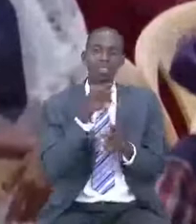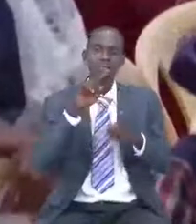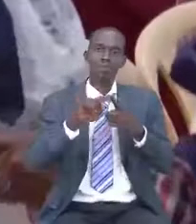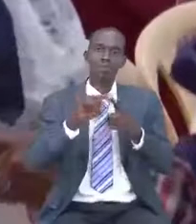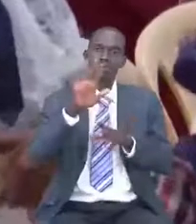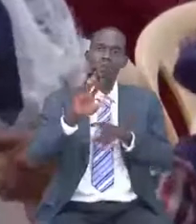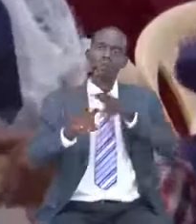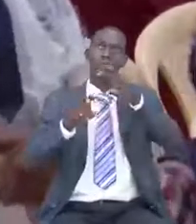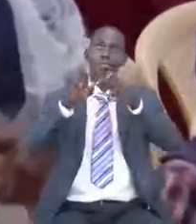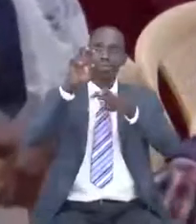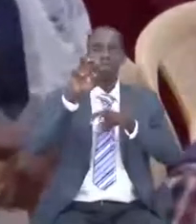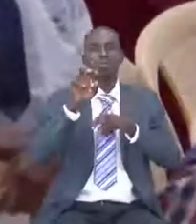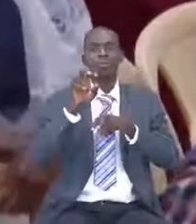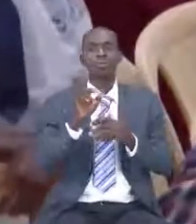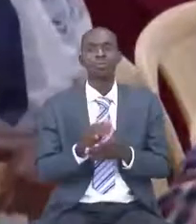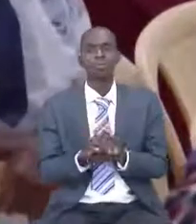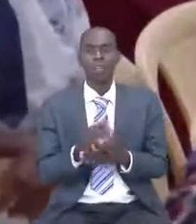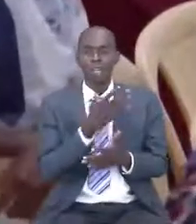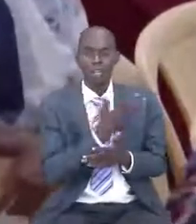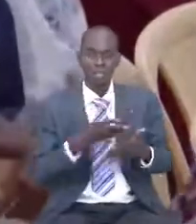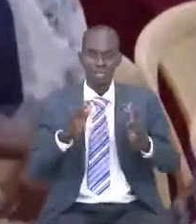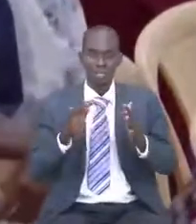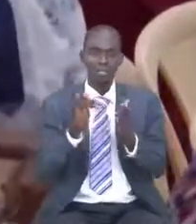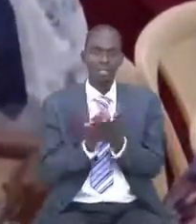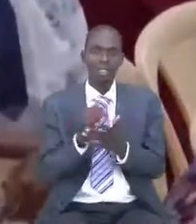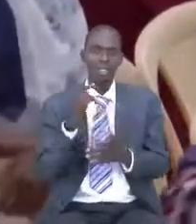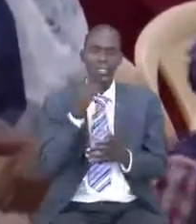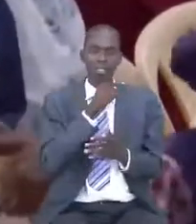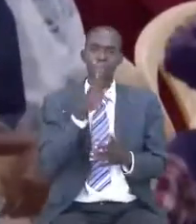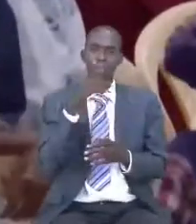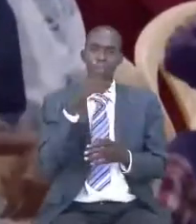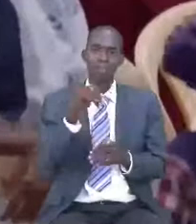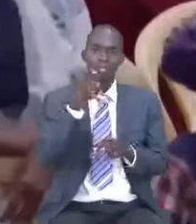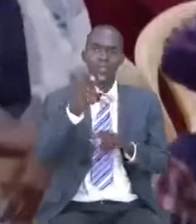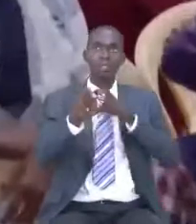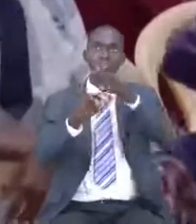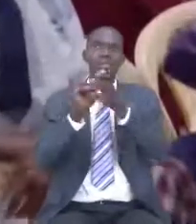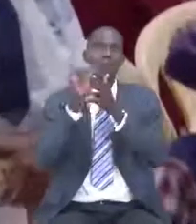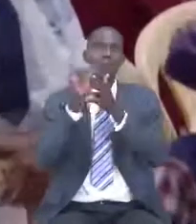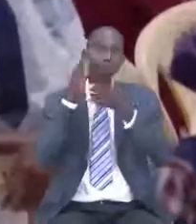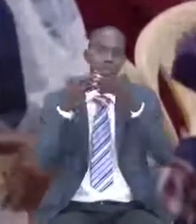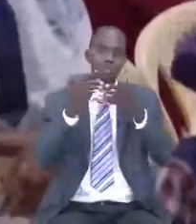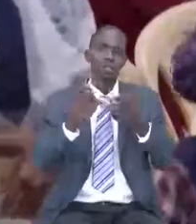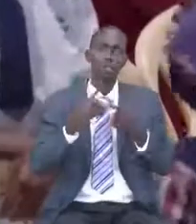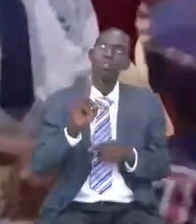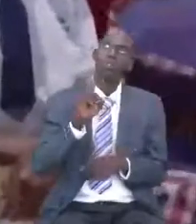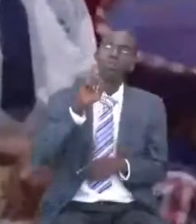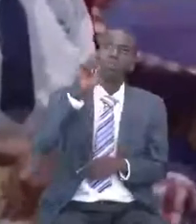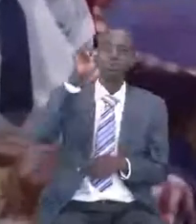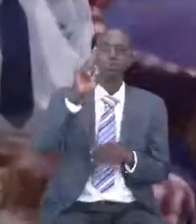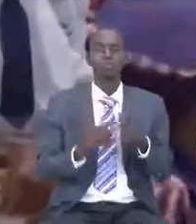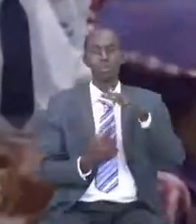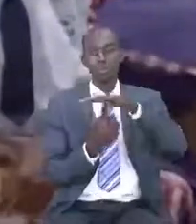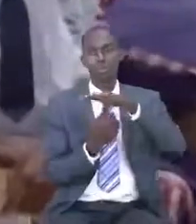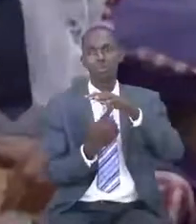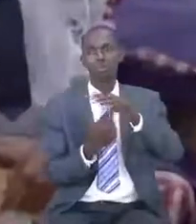pas besoin de ça. Dépasse ça. Et comprends que cela peut être une échelle qui te conduira à